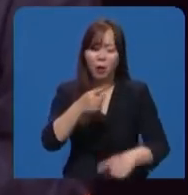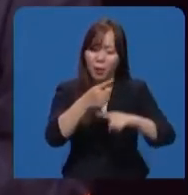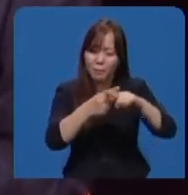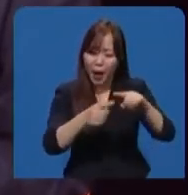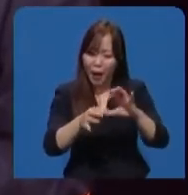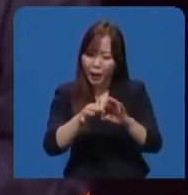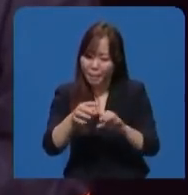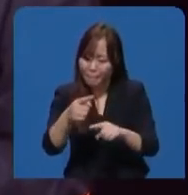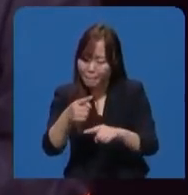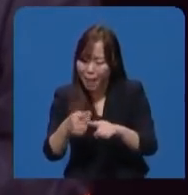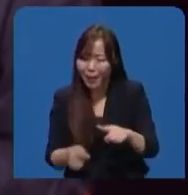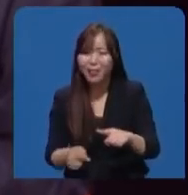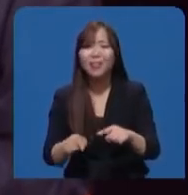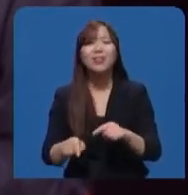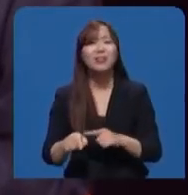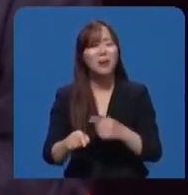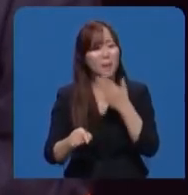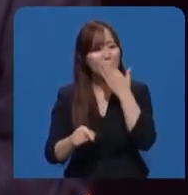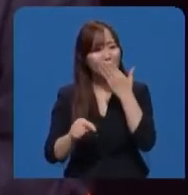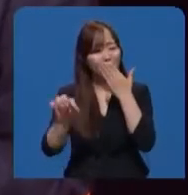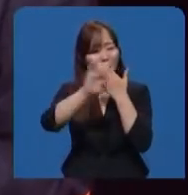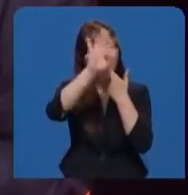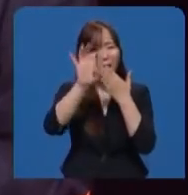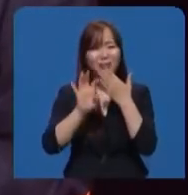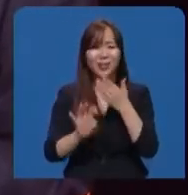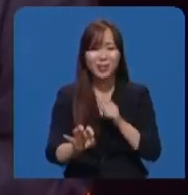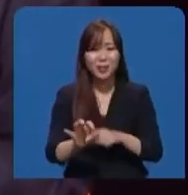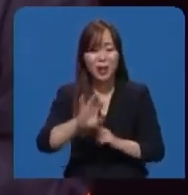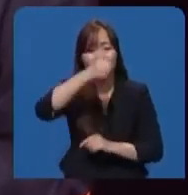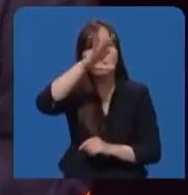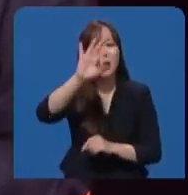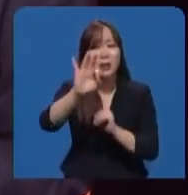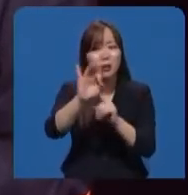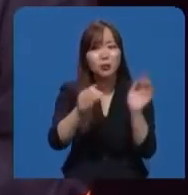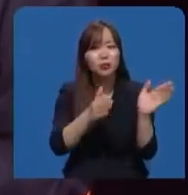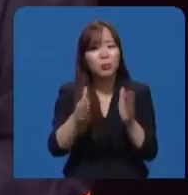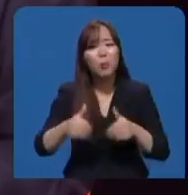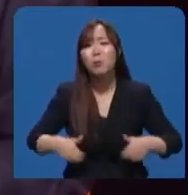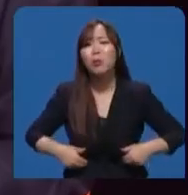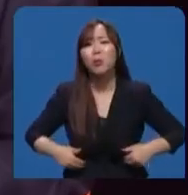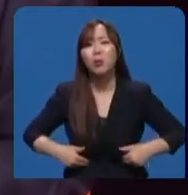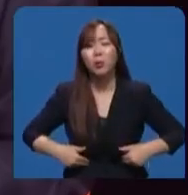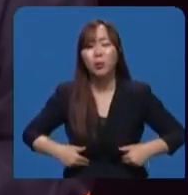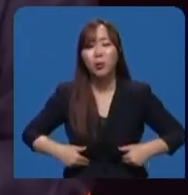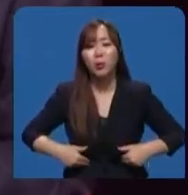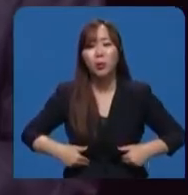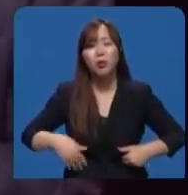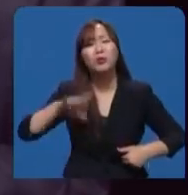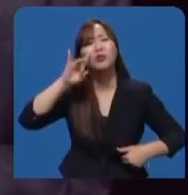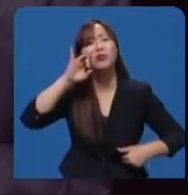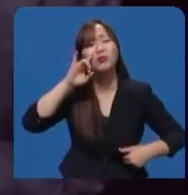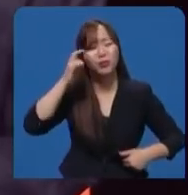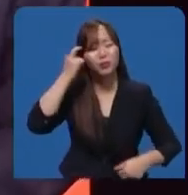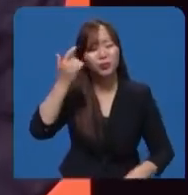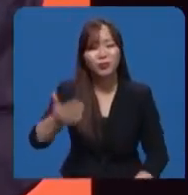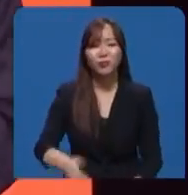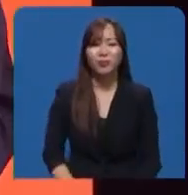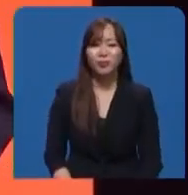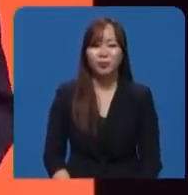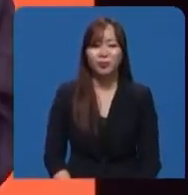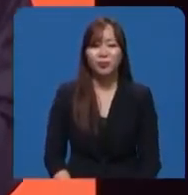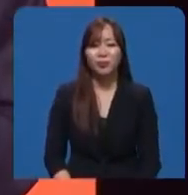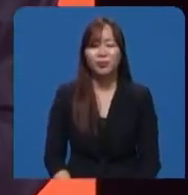반의 반값 아파트가 가능한지 예. 예산은 어느 정도나 필요할는지 예. 궁금해서 여쭤봅니다. 예, 예,